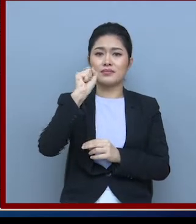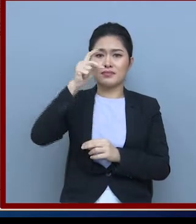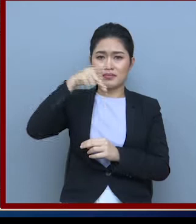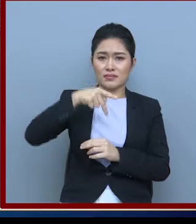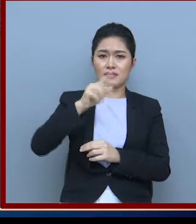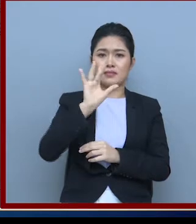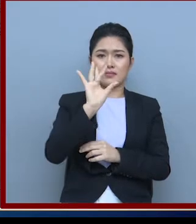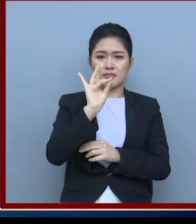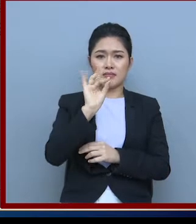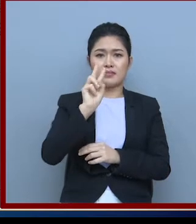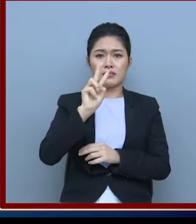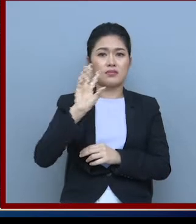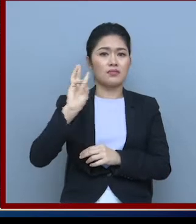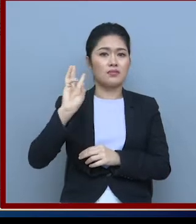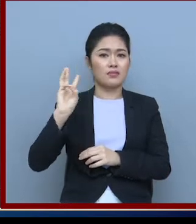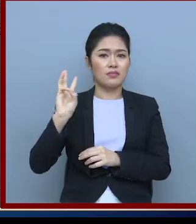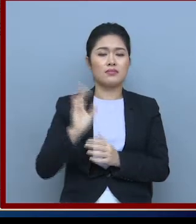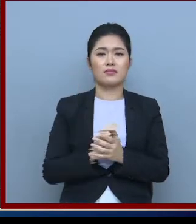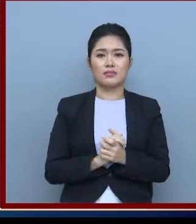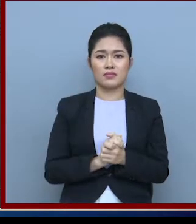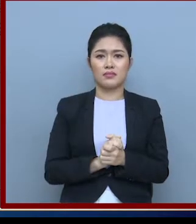ESP8266 ก็ได้นะครับ